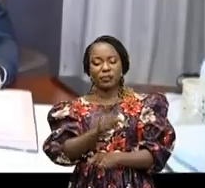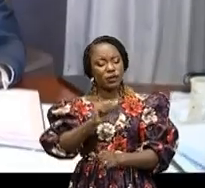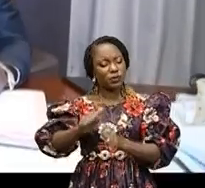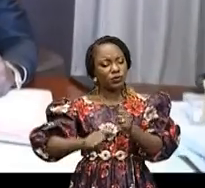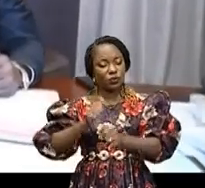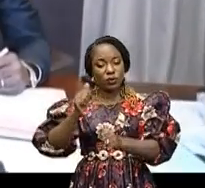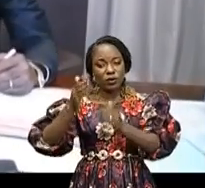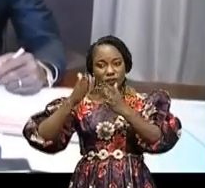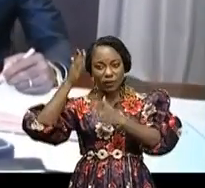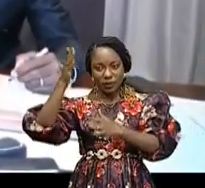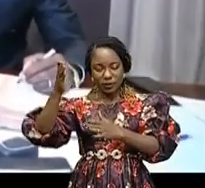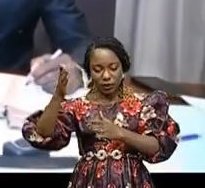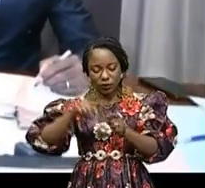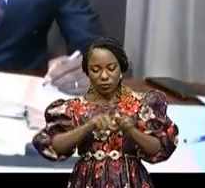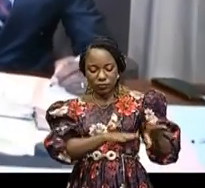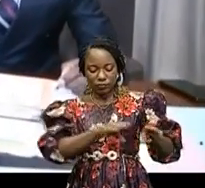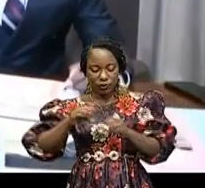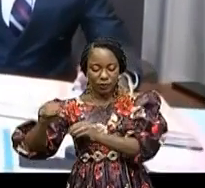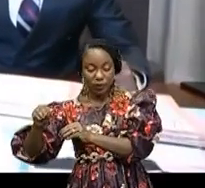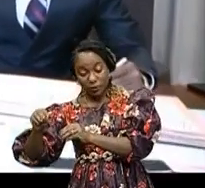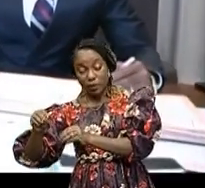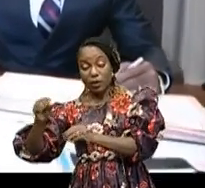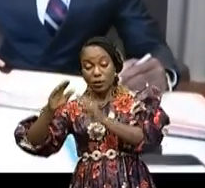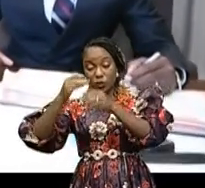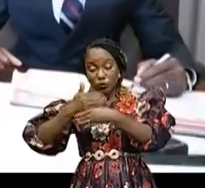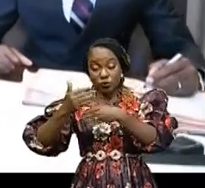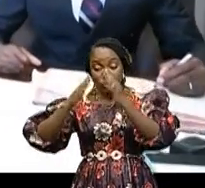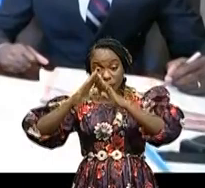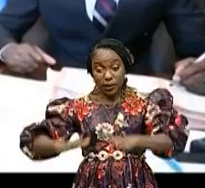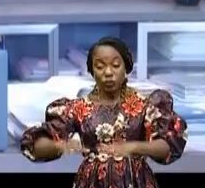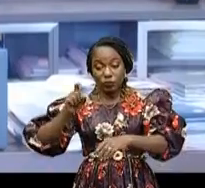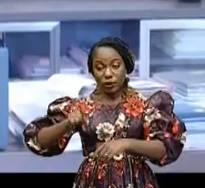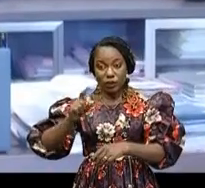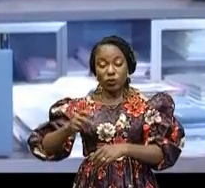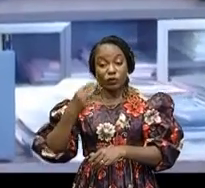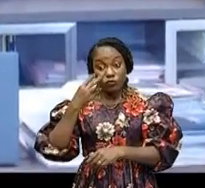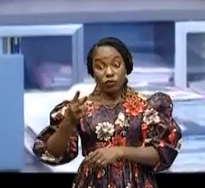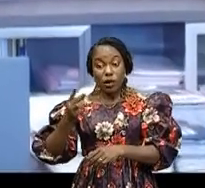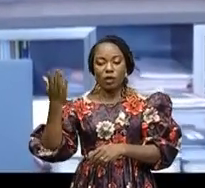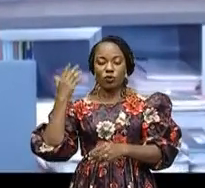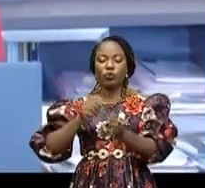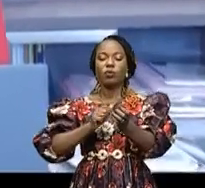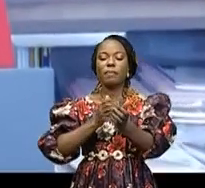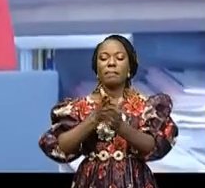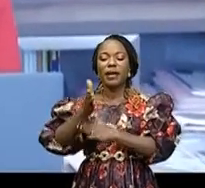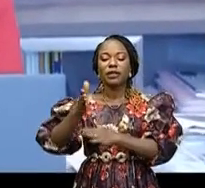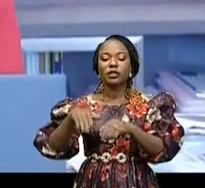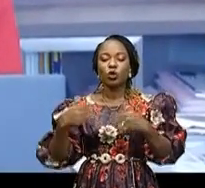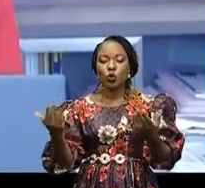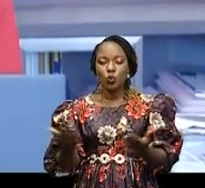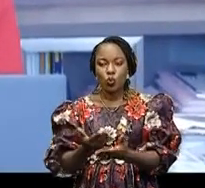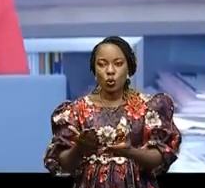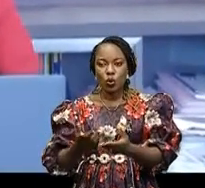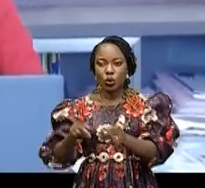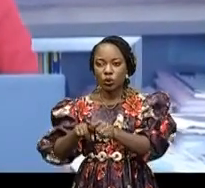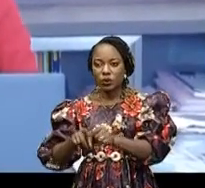les futurs lotissements devraient intégrer l'importante question de la gestion des eaux par une viabilisation préalable des